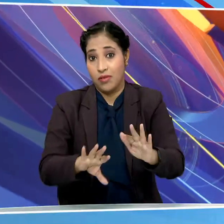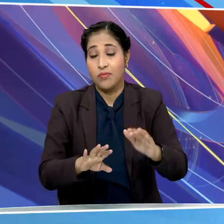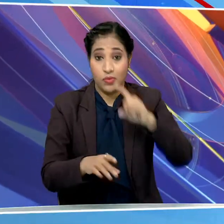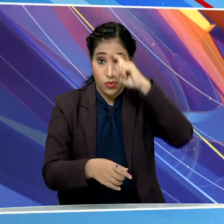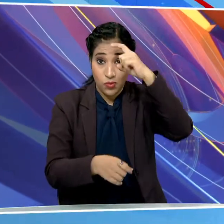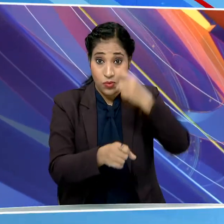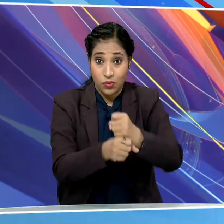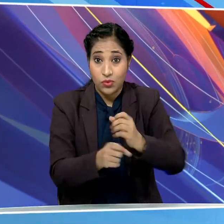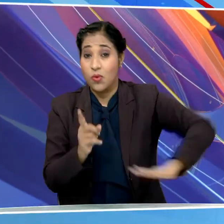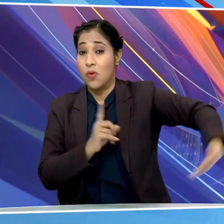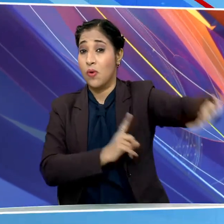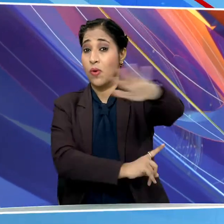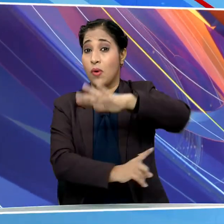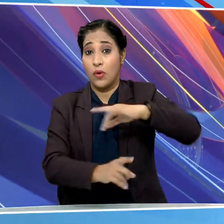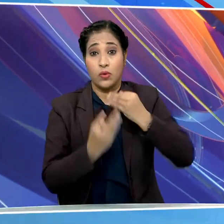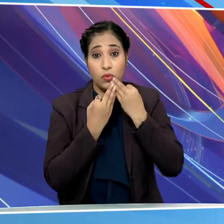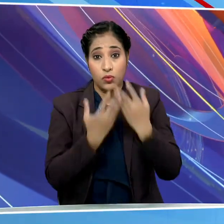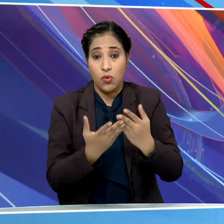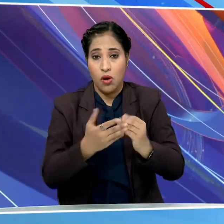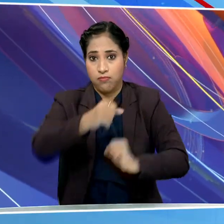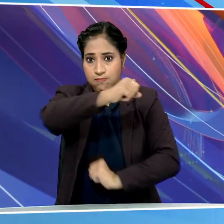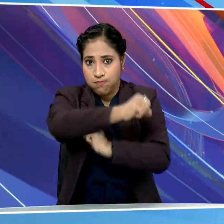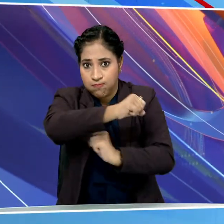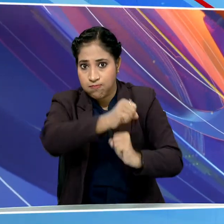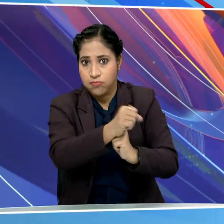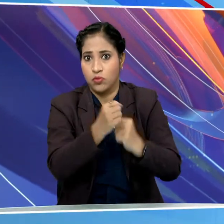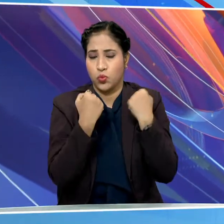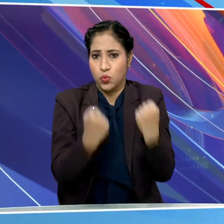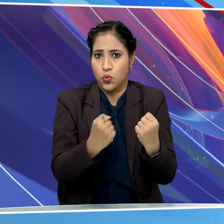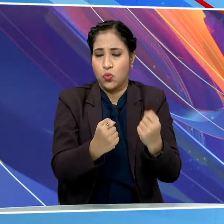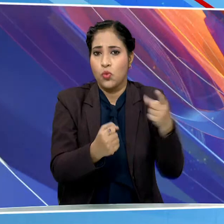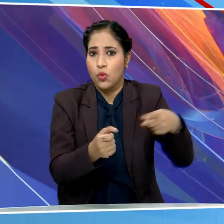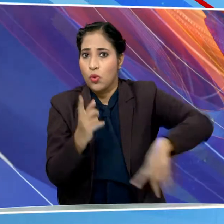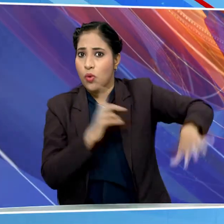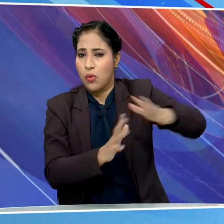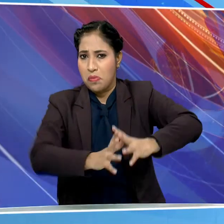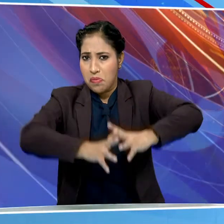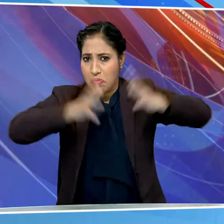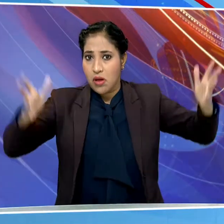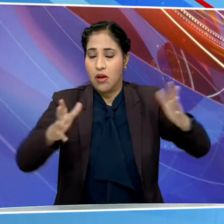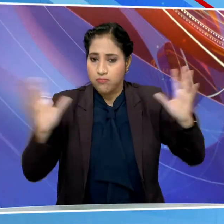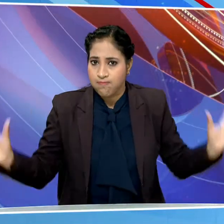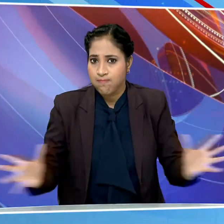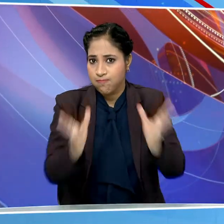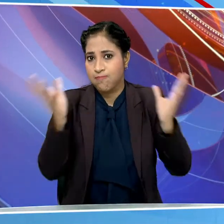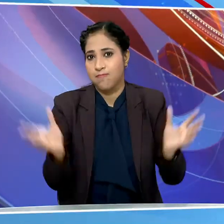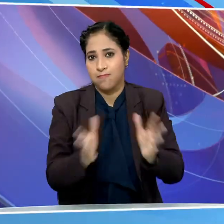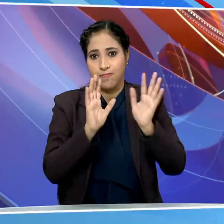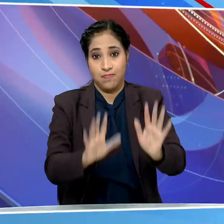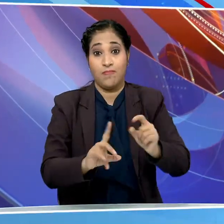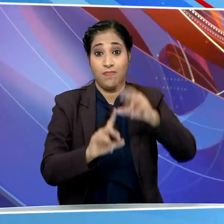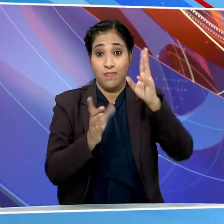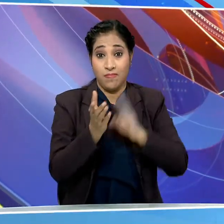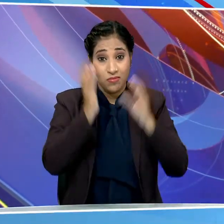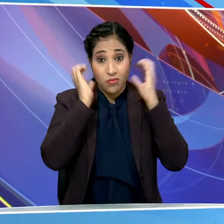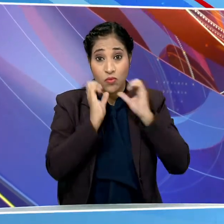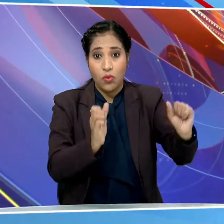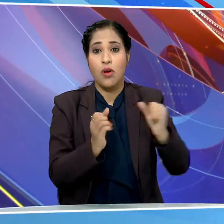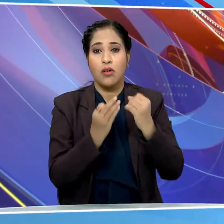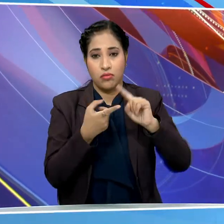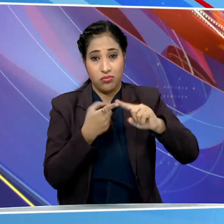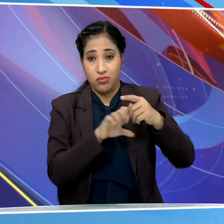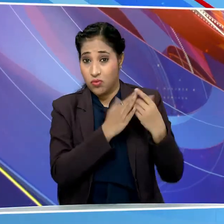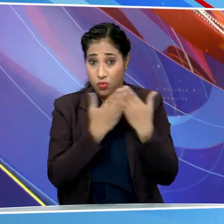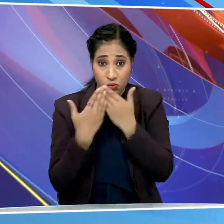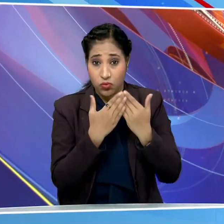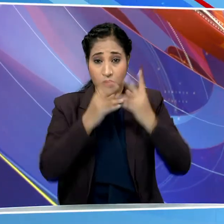से पूरे गुजरात में स्कूल के बुनियादी ढांचे को बड़े पैमाने पर बढ़ावा मिलेगा। प्रधानमंत्री मोदी ने